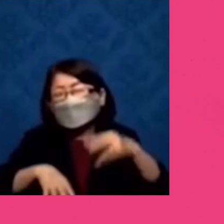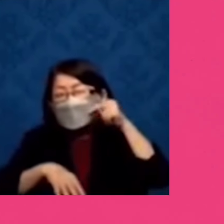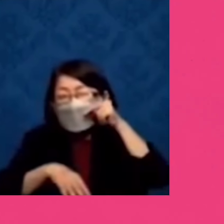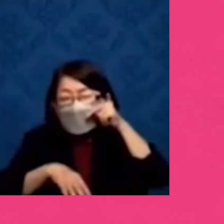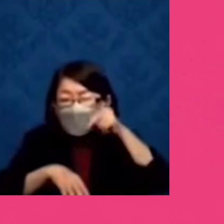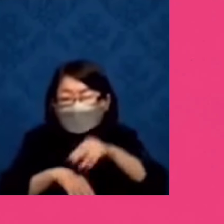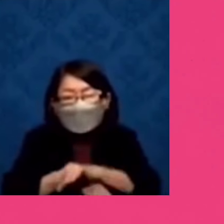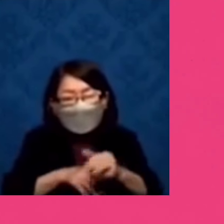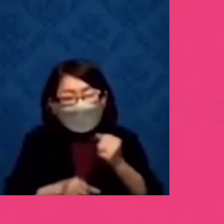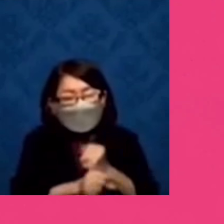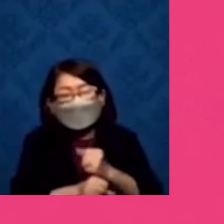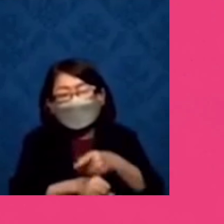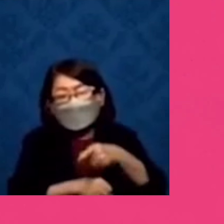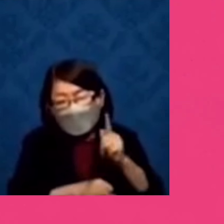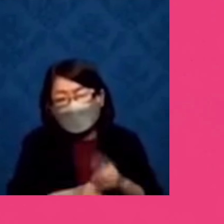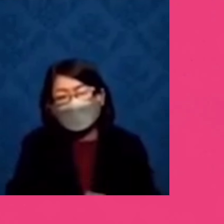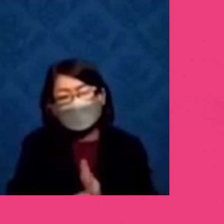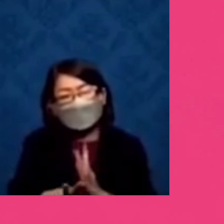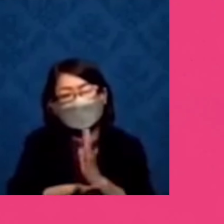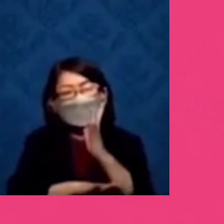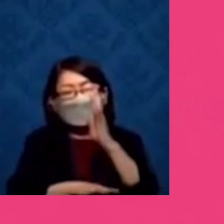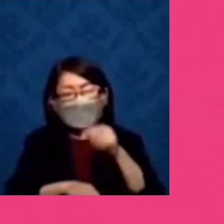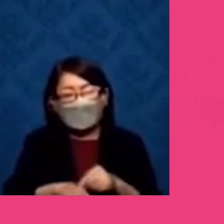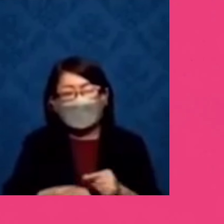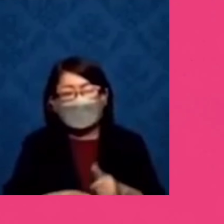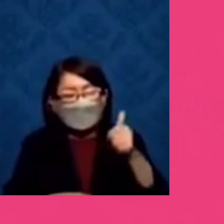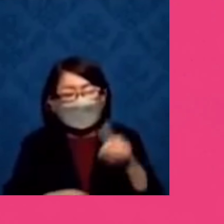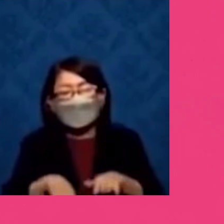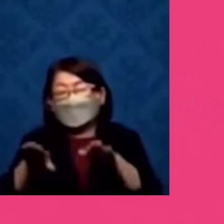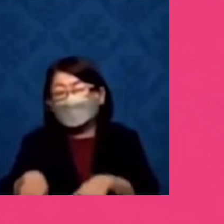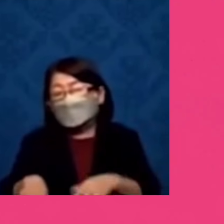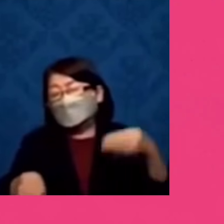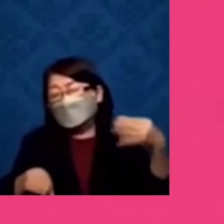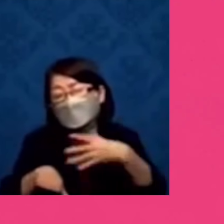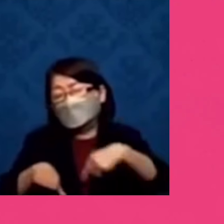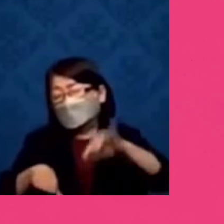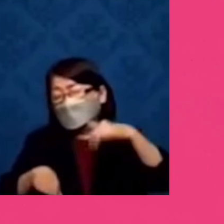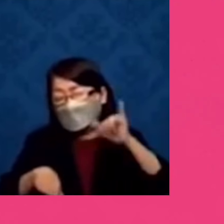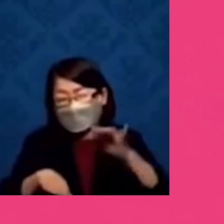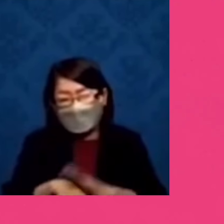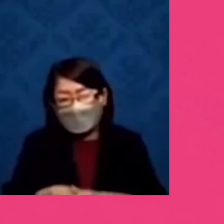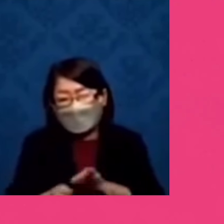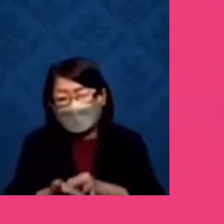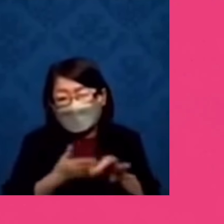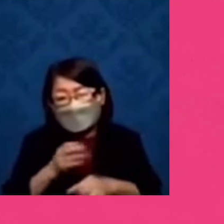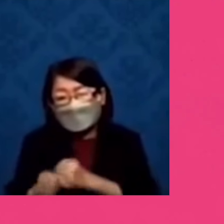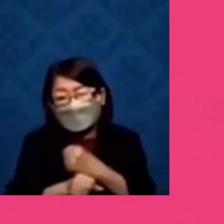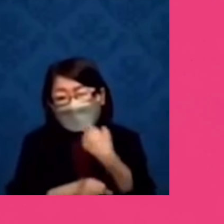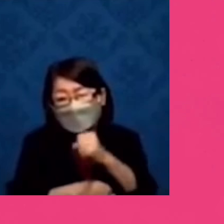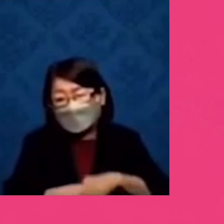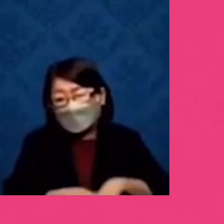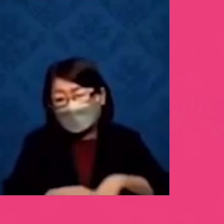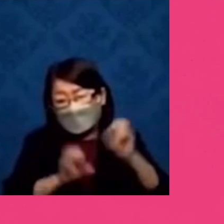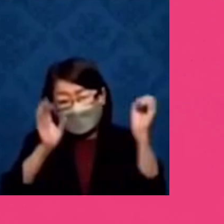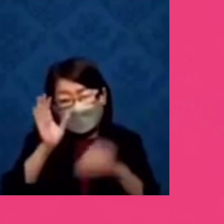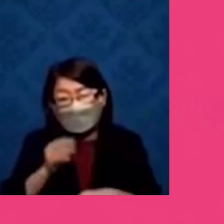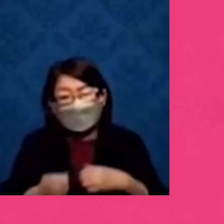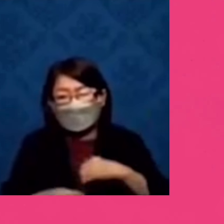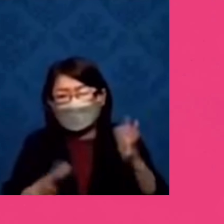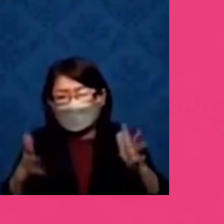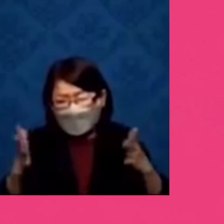การังเทียมบ้างอะไรบ้างก็ดีกว่าไปจอดทิ้งไว้เฉยๆนะไม่ใช่ซื้อมา10ปีแล้วทิ้งที่ไหนเขาซื้อมา10ปีทิ้ง